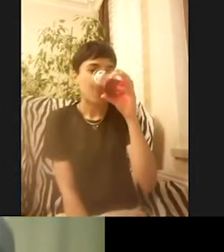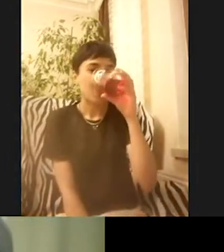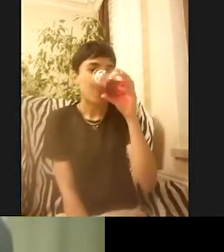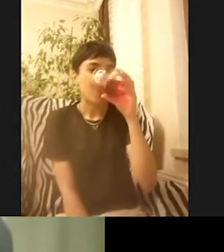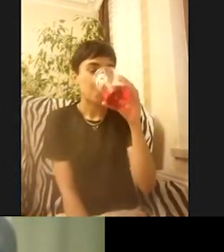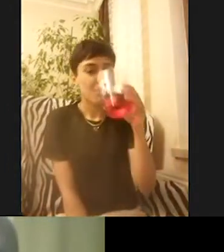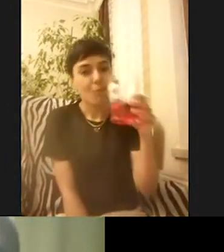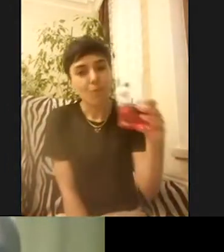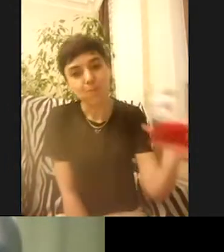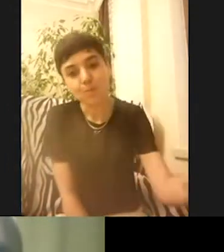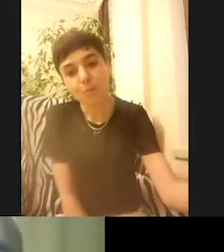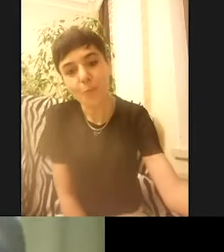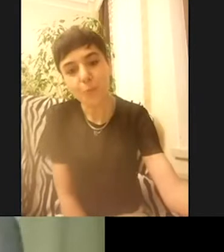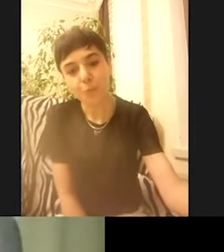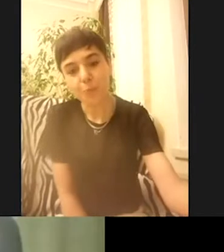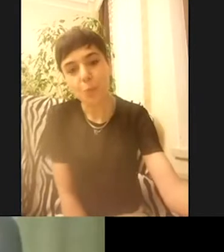Şu anda arıyorum.